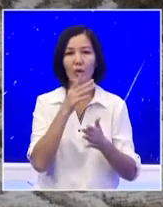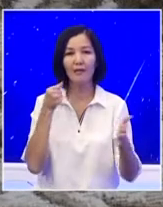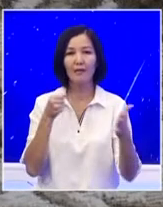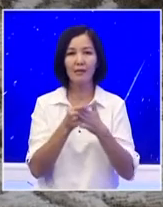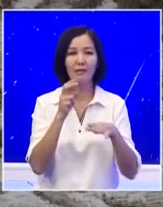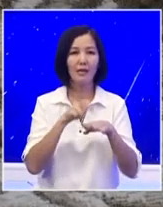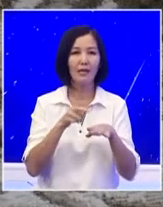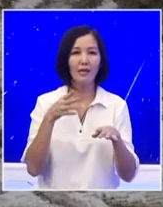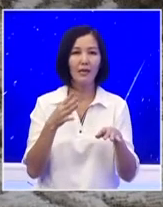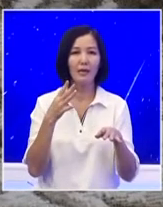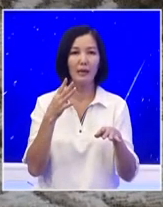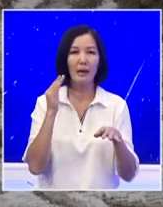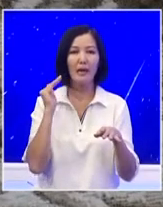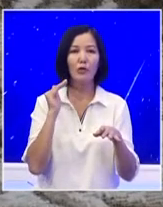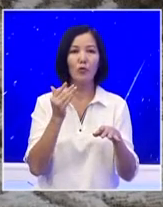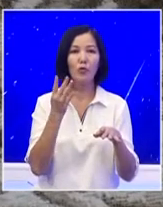дәрігерлер